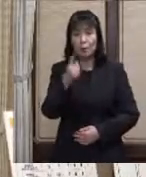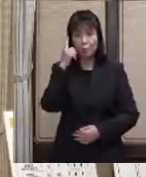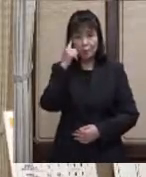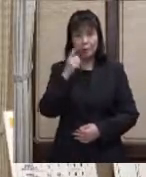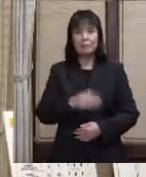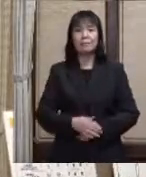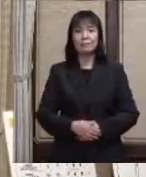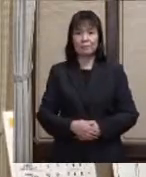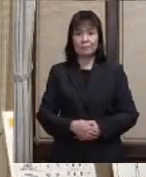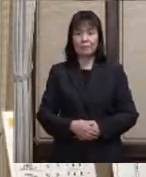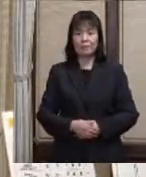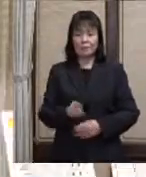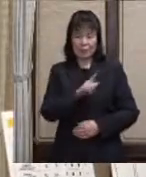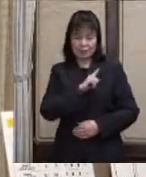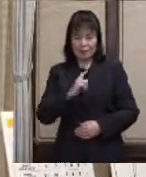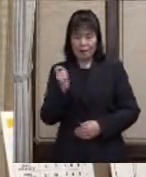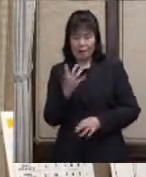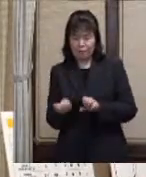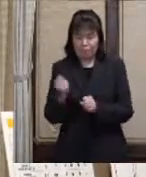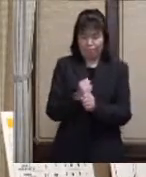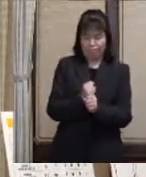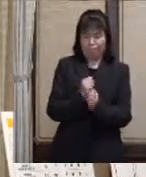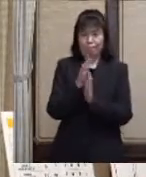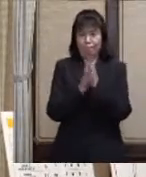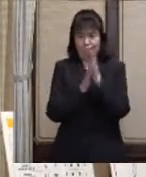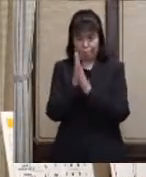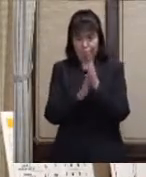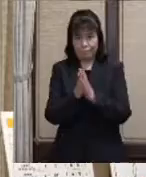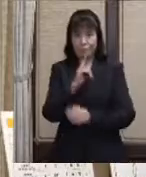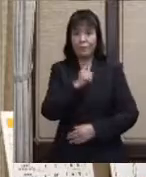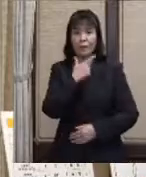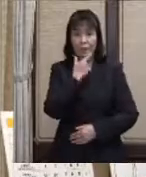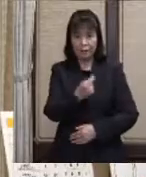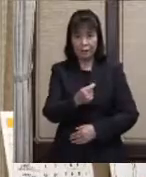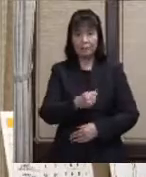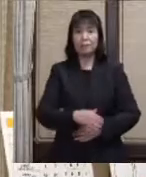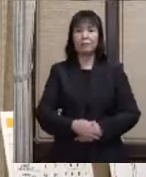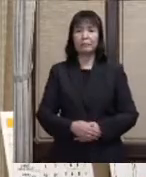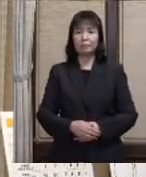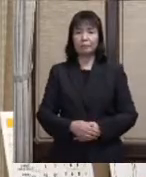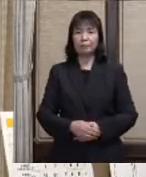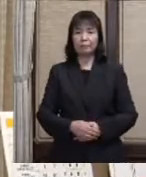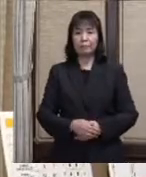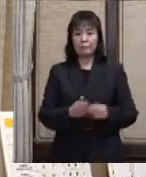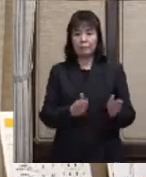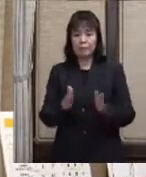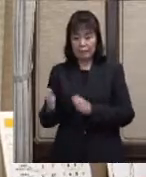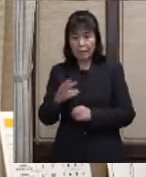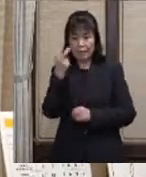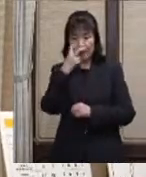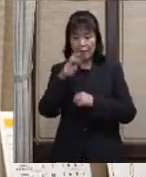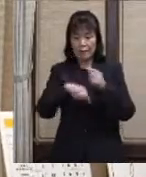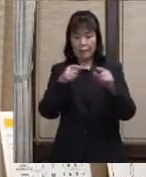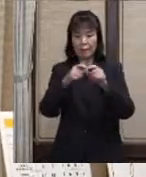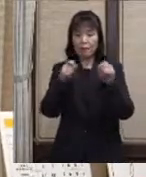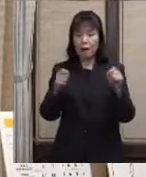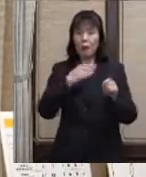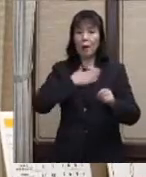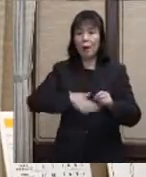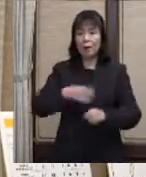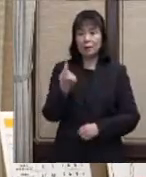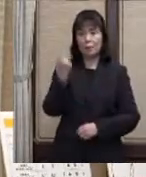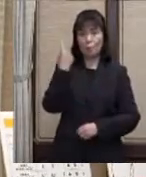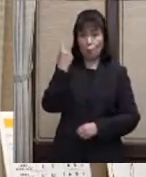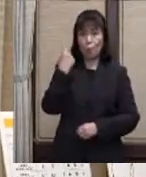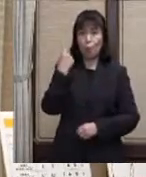ただきます。一日も早く回復されるようお祈りさせていただきます。検査結果が判明したのは昨